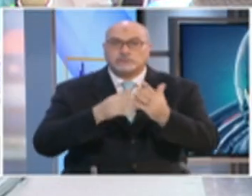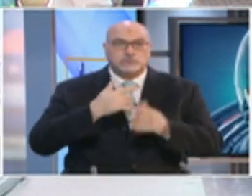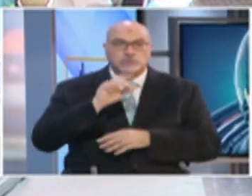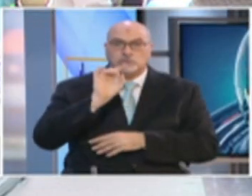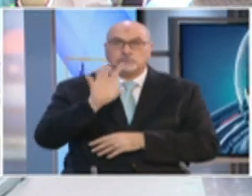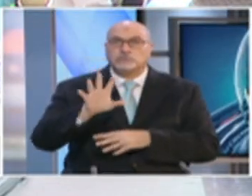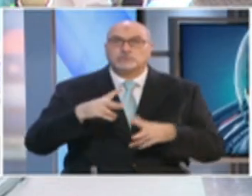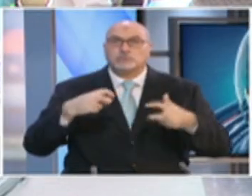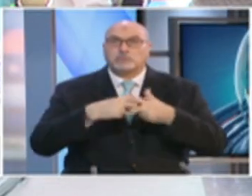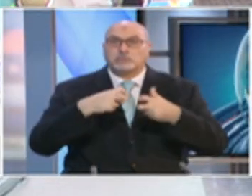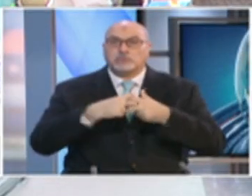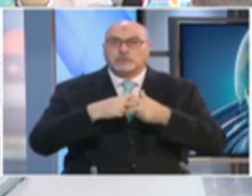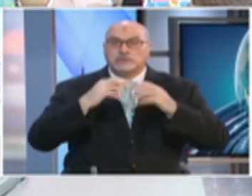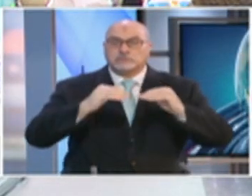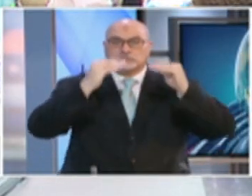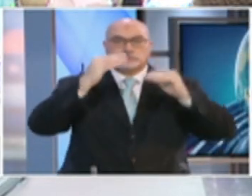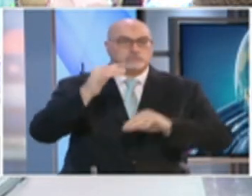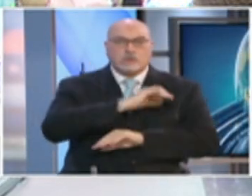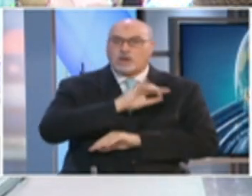رفع الاسعار ذات